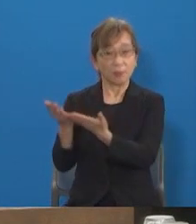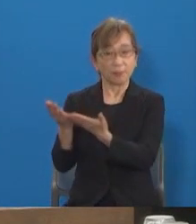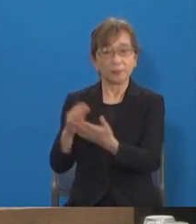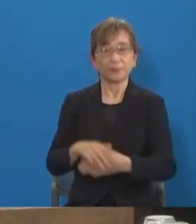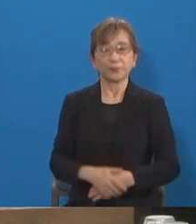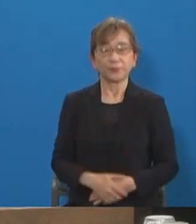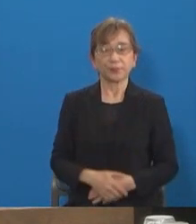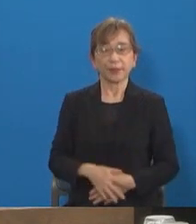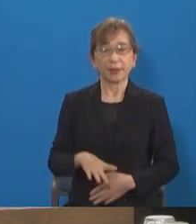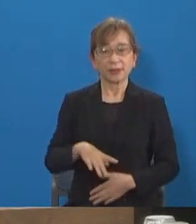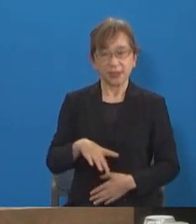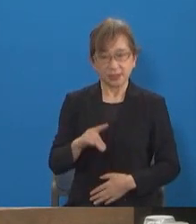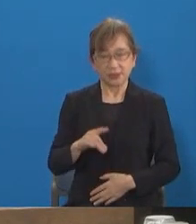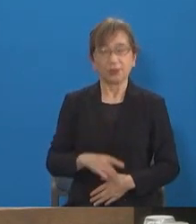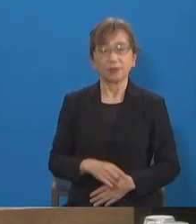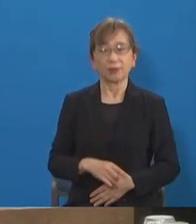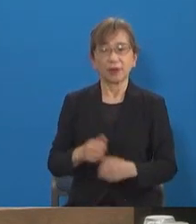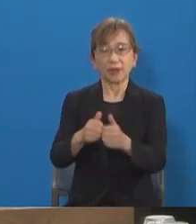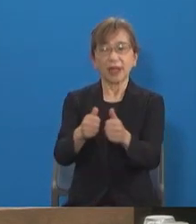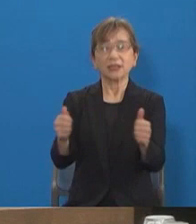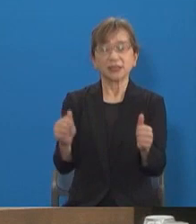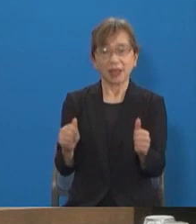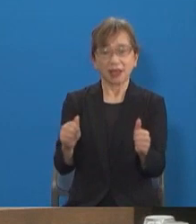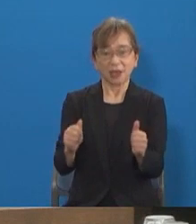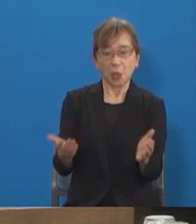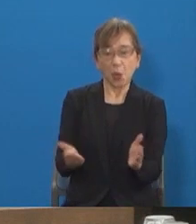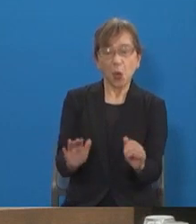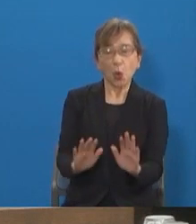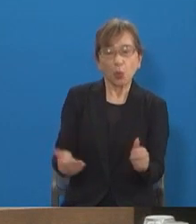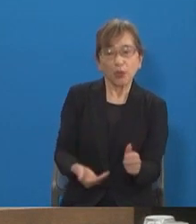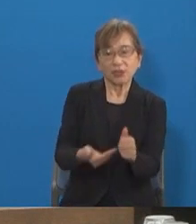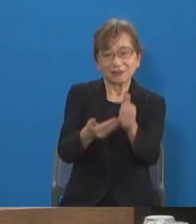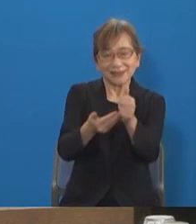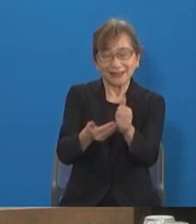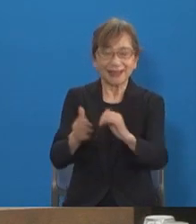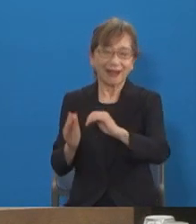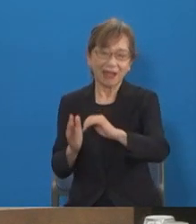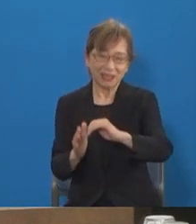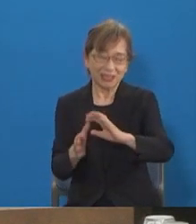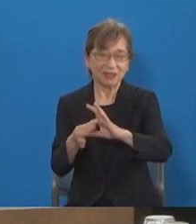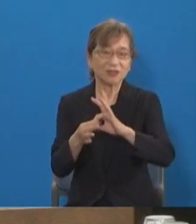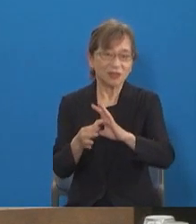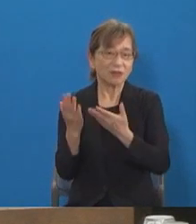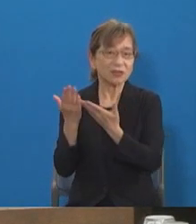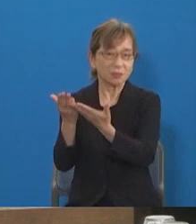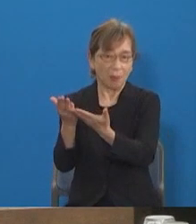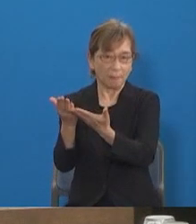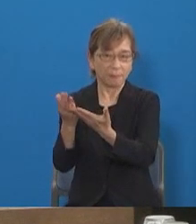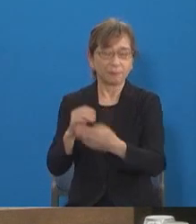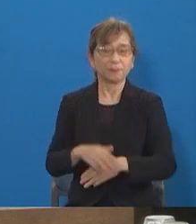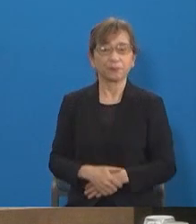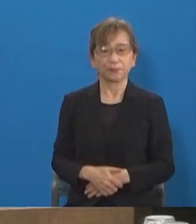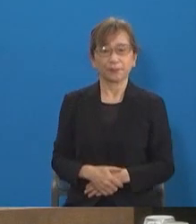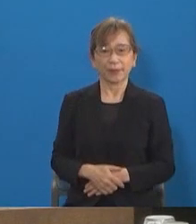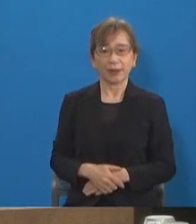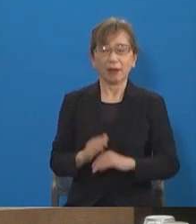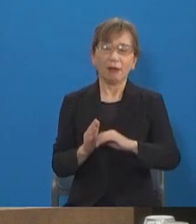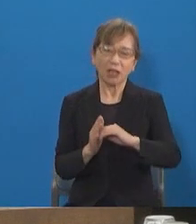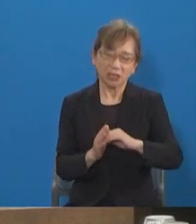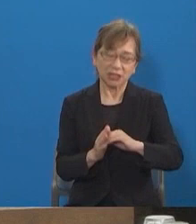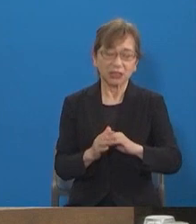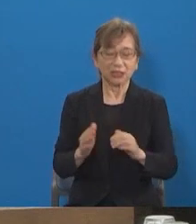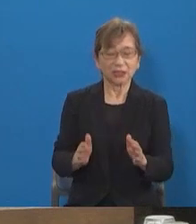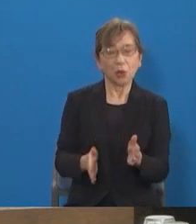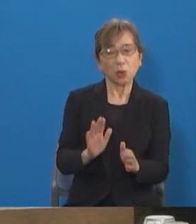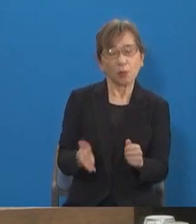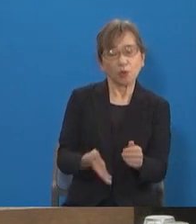ります。まずはじめに男性の育児・家事の推進についてご質問いたします。家事や育児の